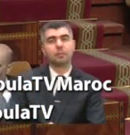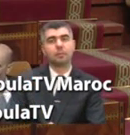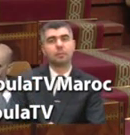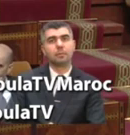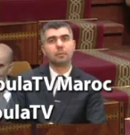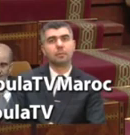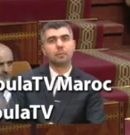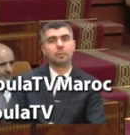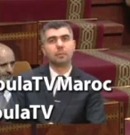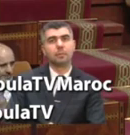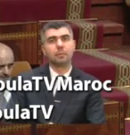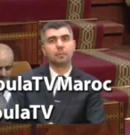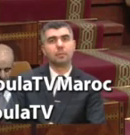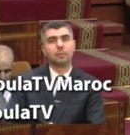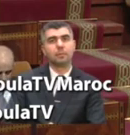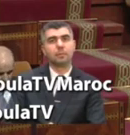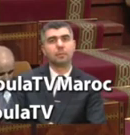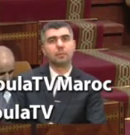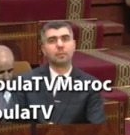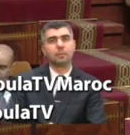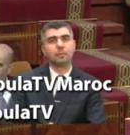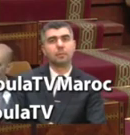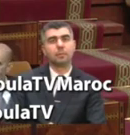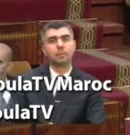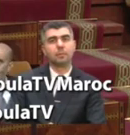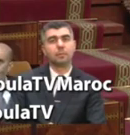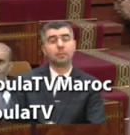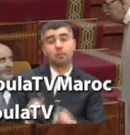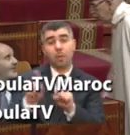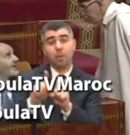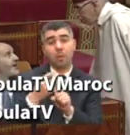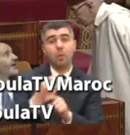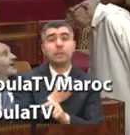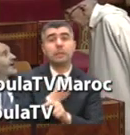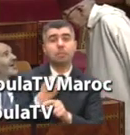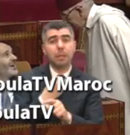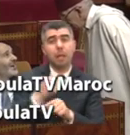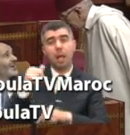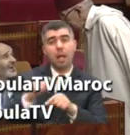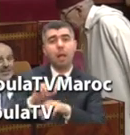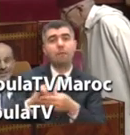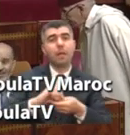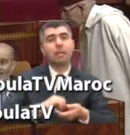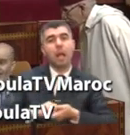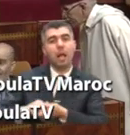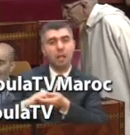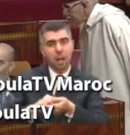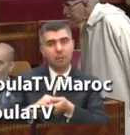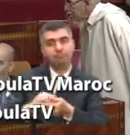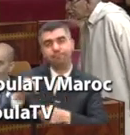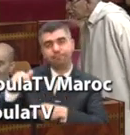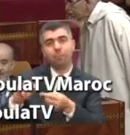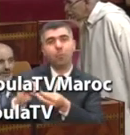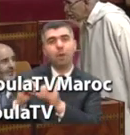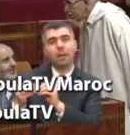يعني ماشي الوزاره، لوردر دي ميدسان كاين هناك ما معترفش وهادو معترفين، وبالتالي خص تنظيم